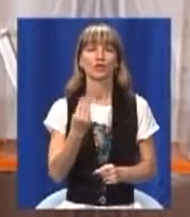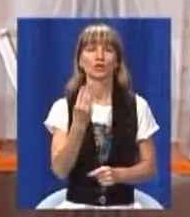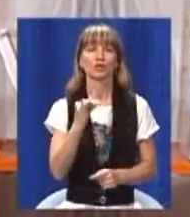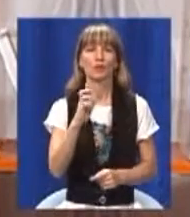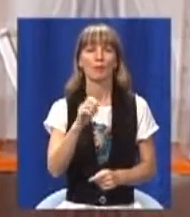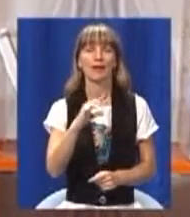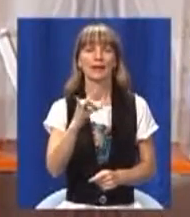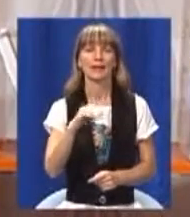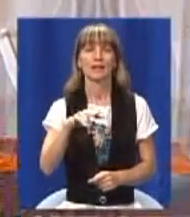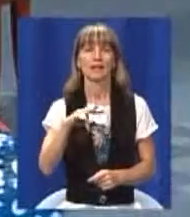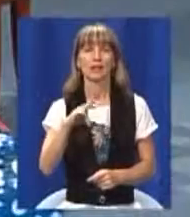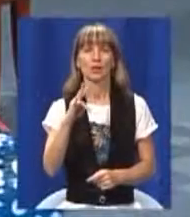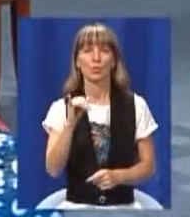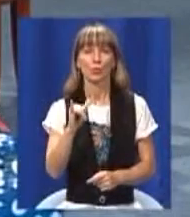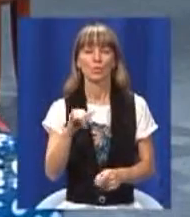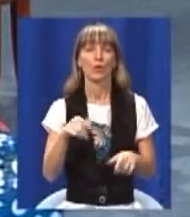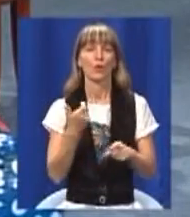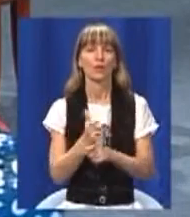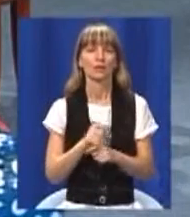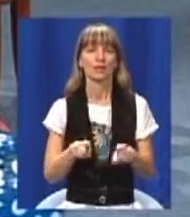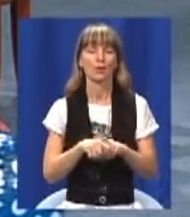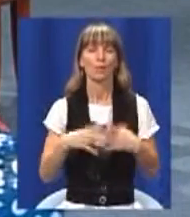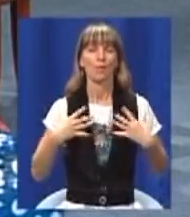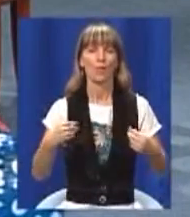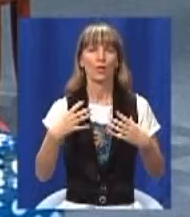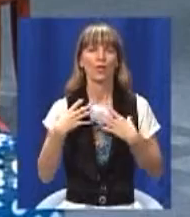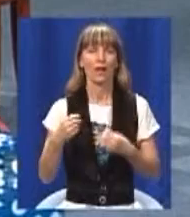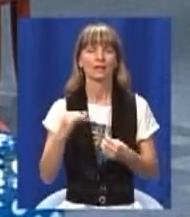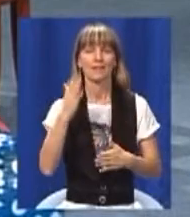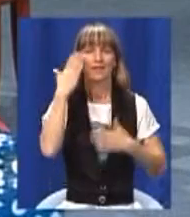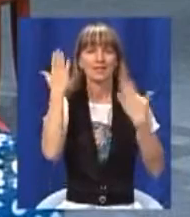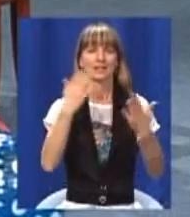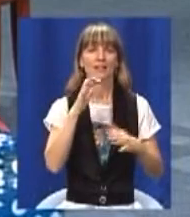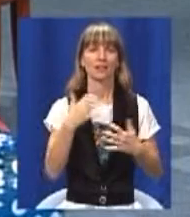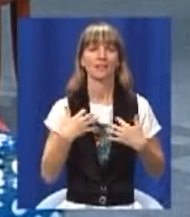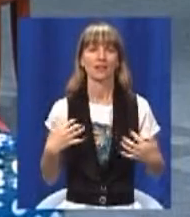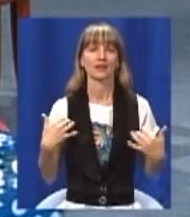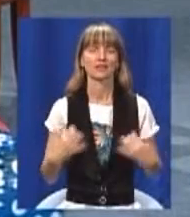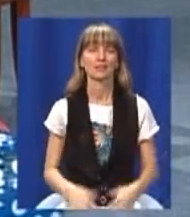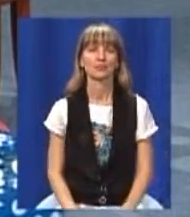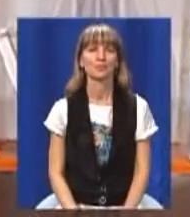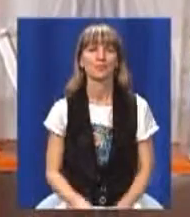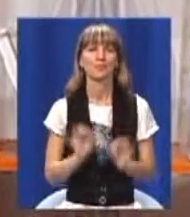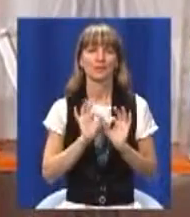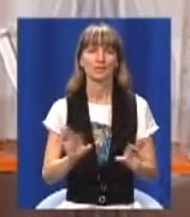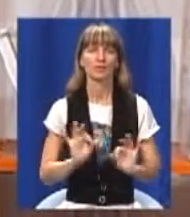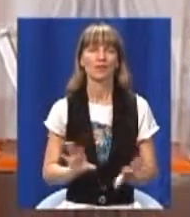Шибаїну. Так, шибаїну. Дуже така пухнаста і весела тваринка.